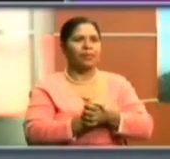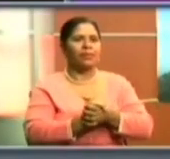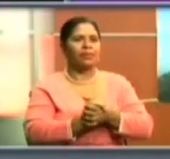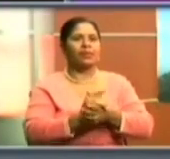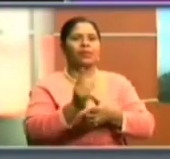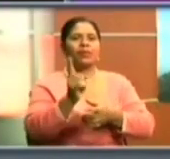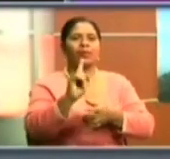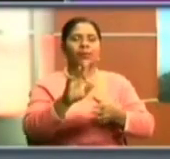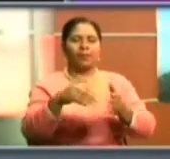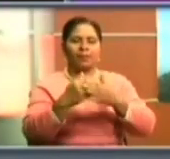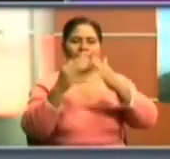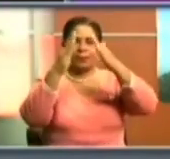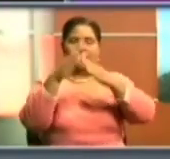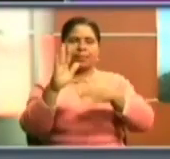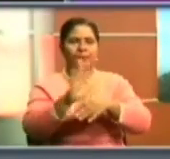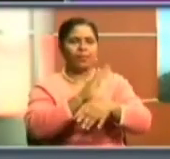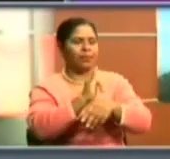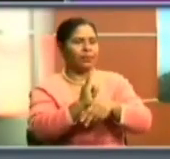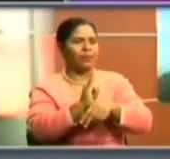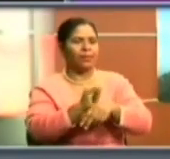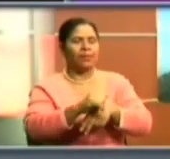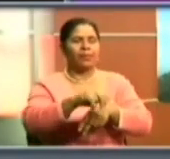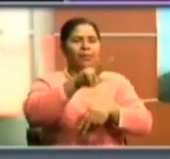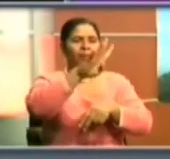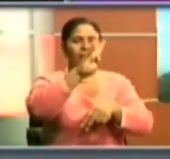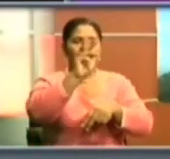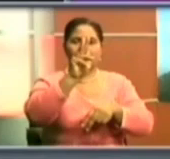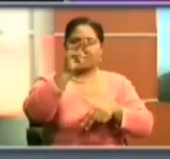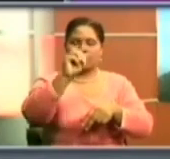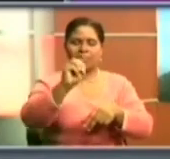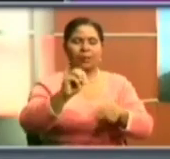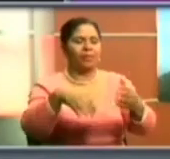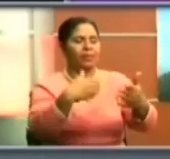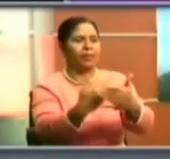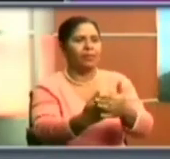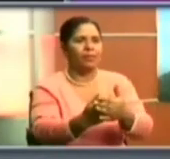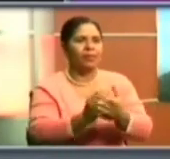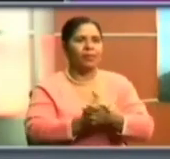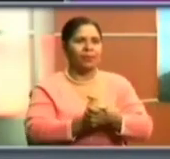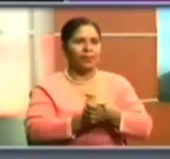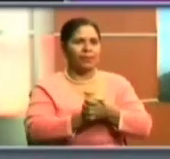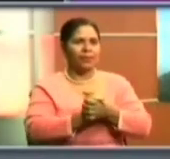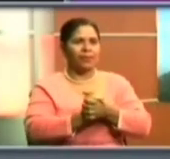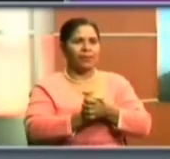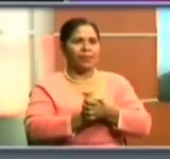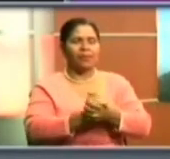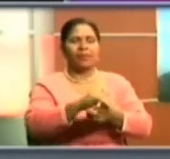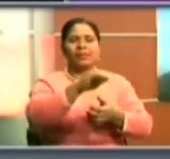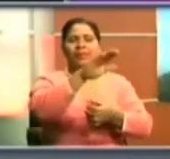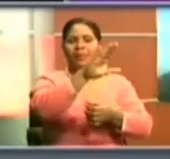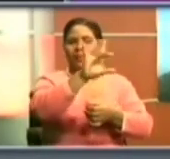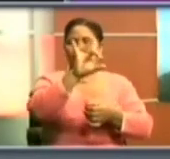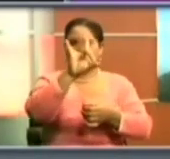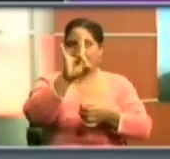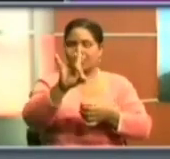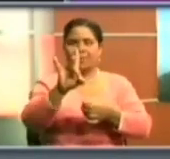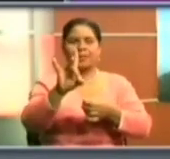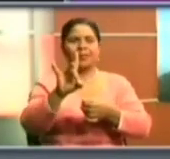usine là, il y a 43 km de Kafoujoff. Côté nous mettez usine là, à 58 km dans sa